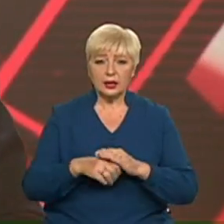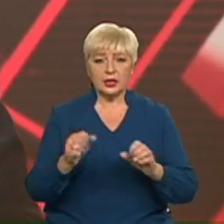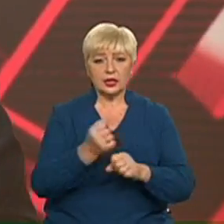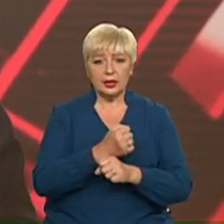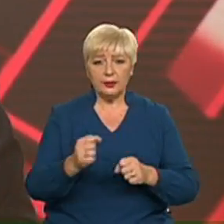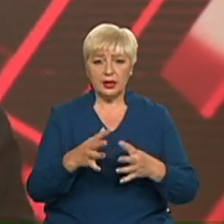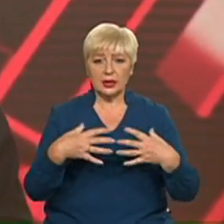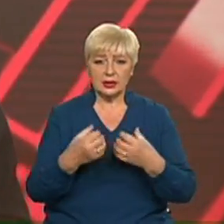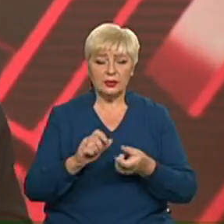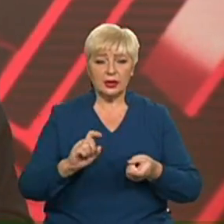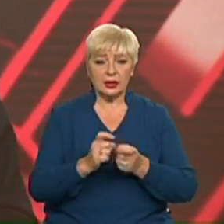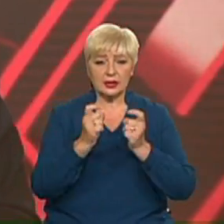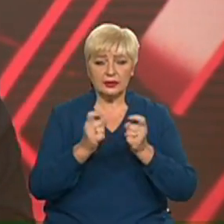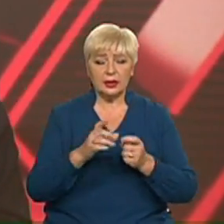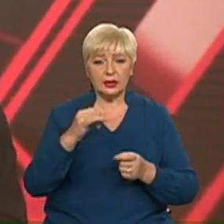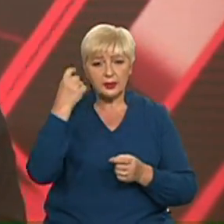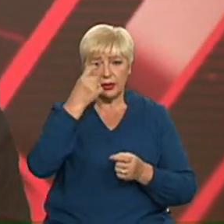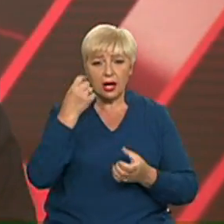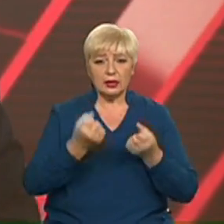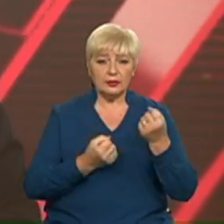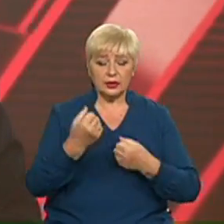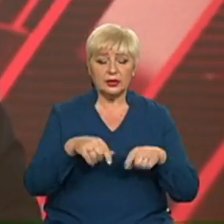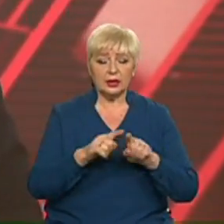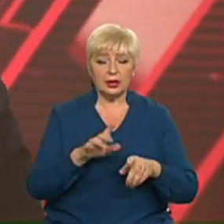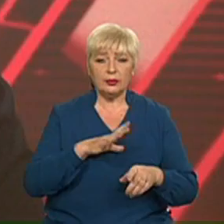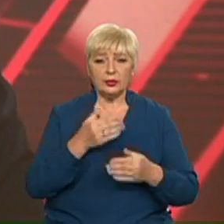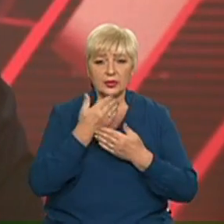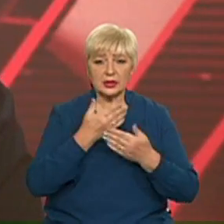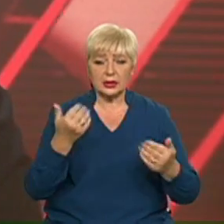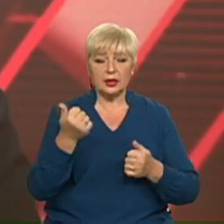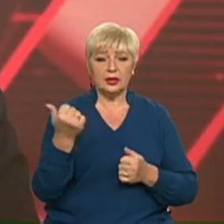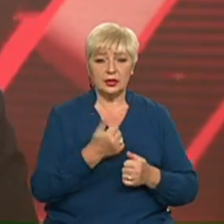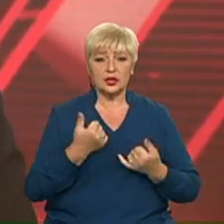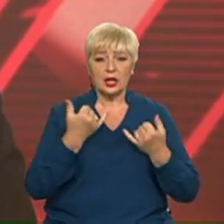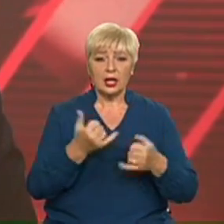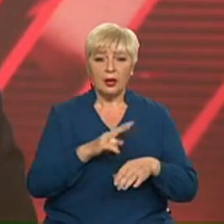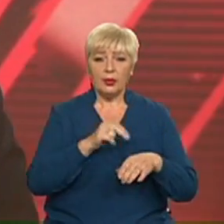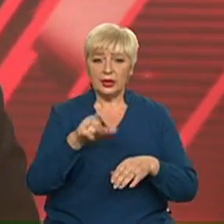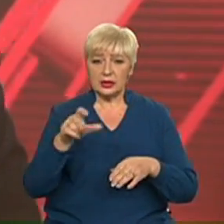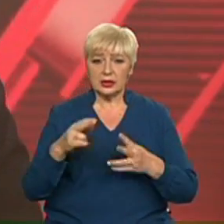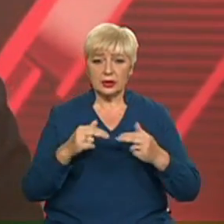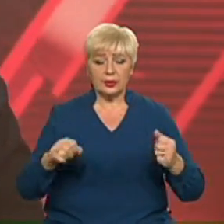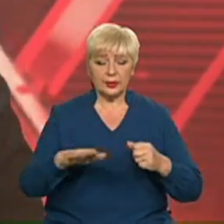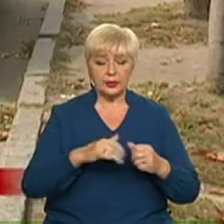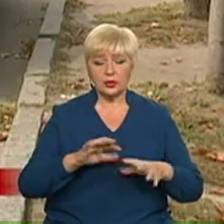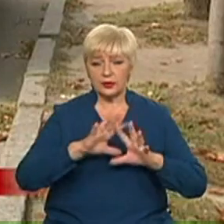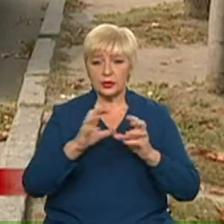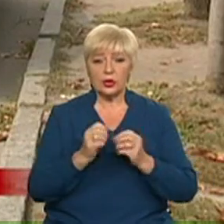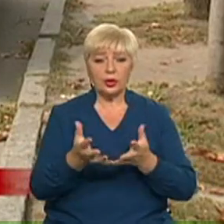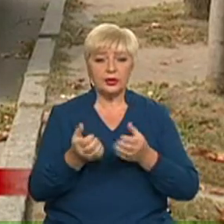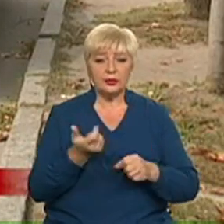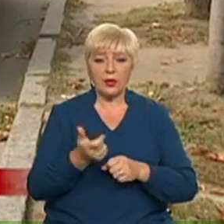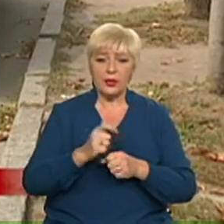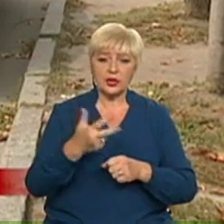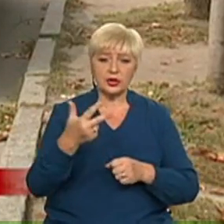Крадіжки, бійки, сімейні сварки та п'яні водії. Таким був останній тиждень для поліцейських Дніпропетровщини. Усього вони отримали більше ніж